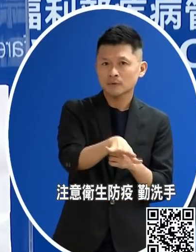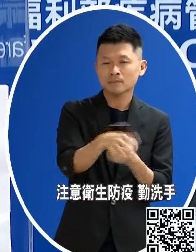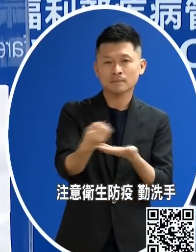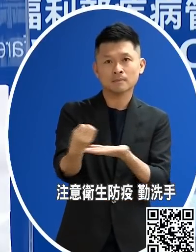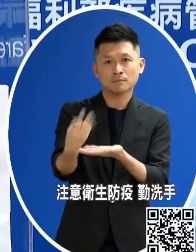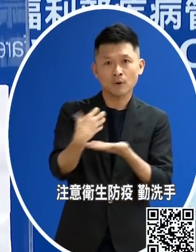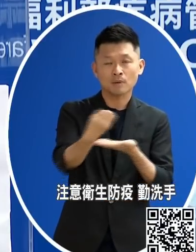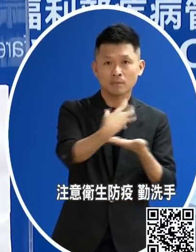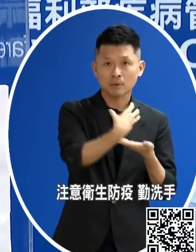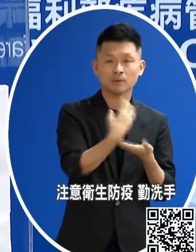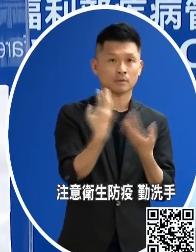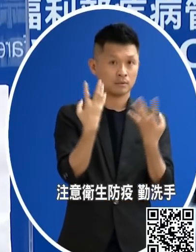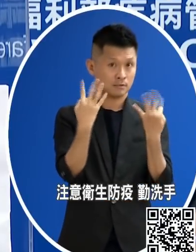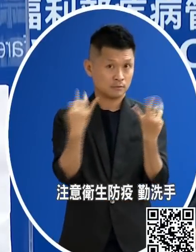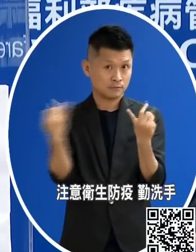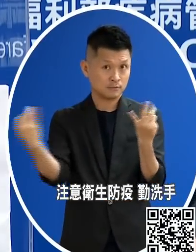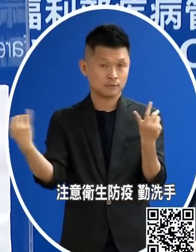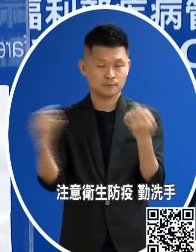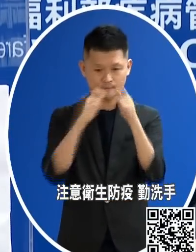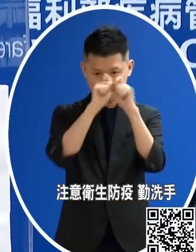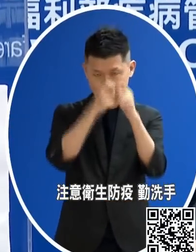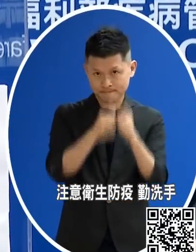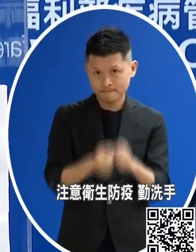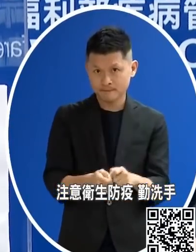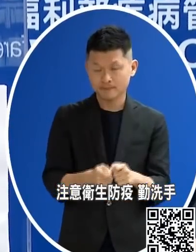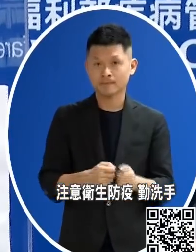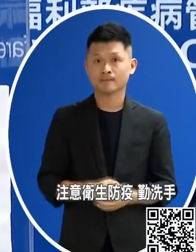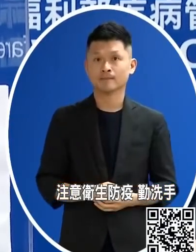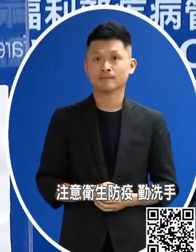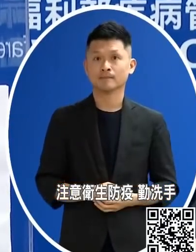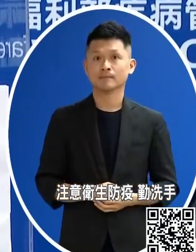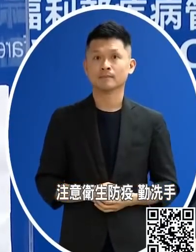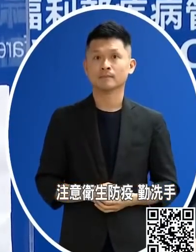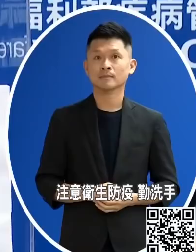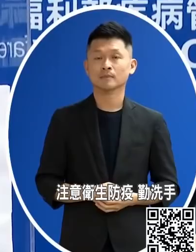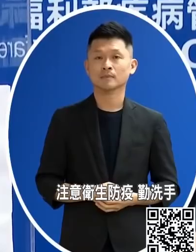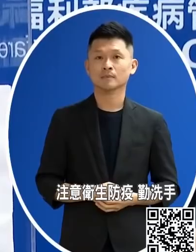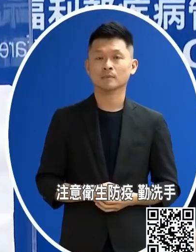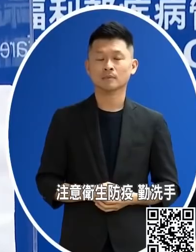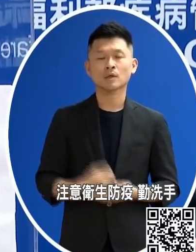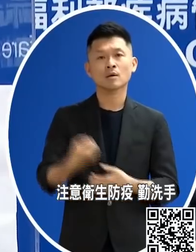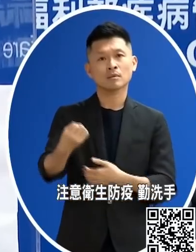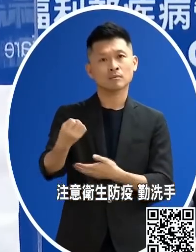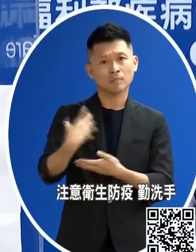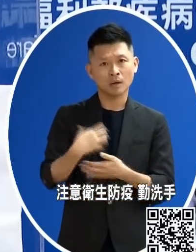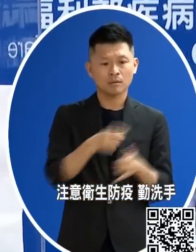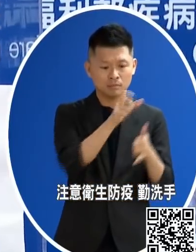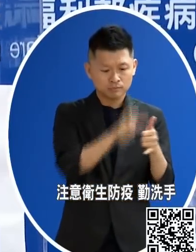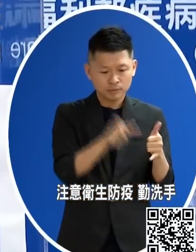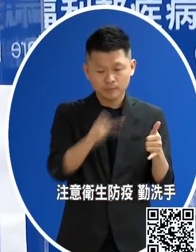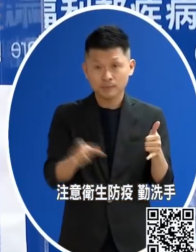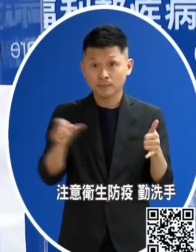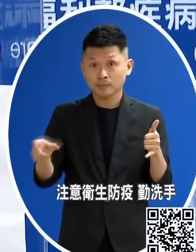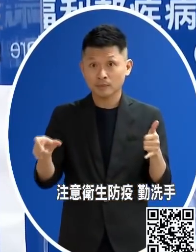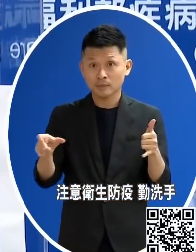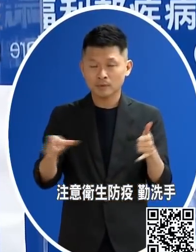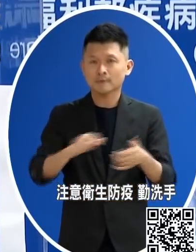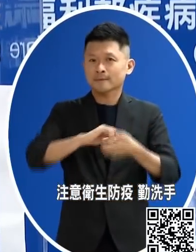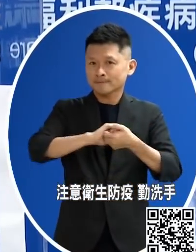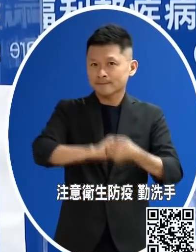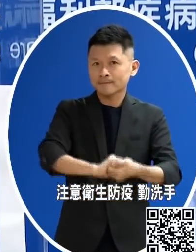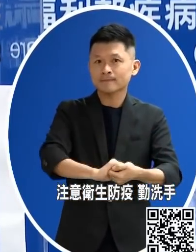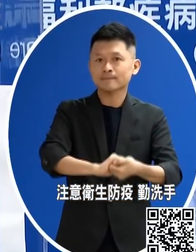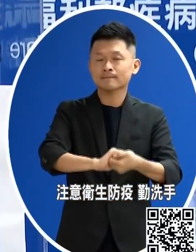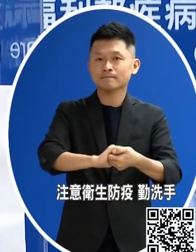个通报的一个情况。好，那当然这些都是只是都是一个通报的个案，那还没有被我们确